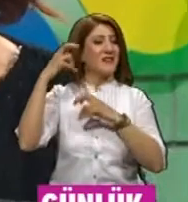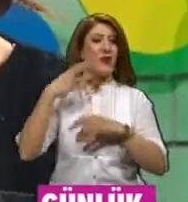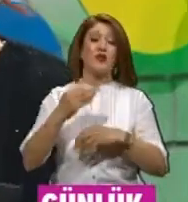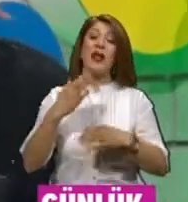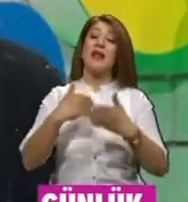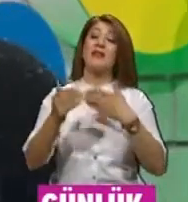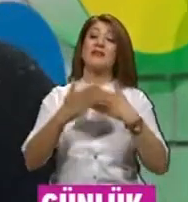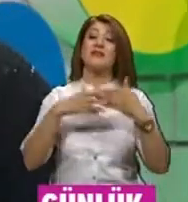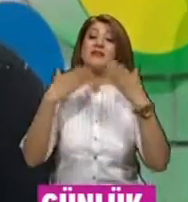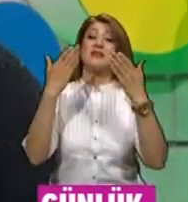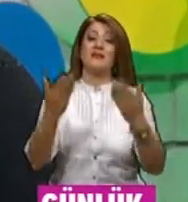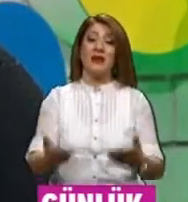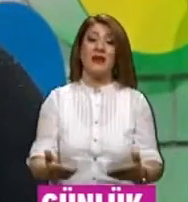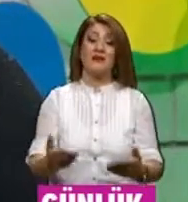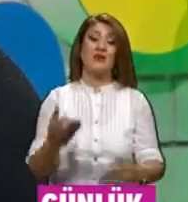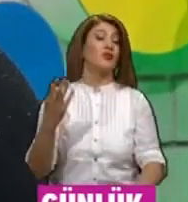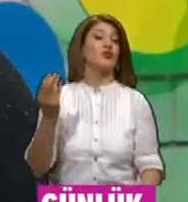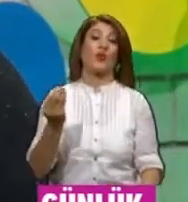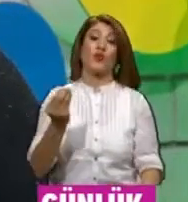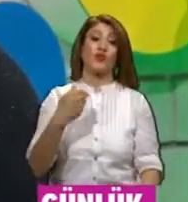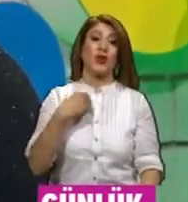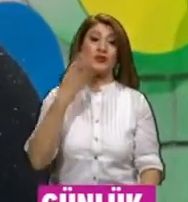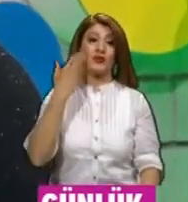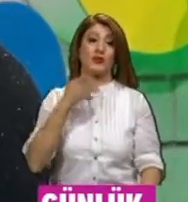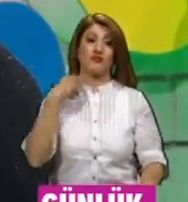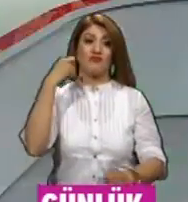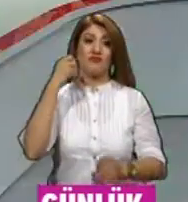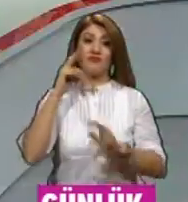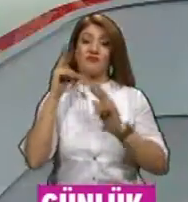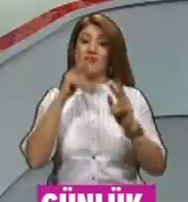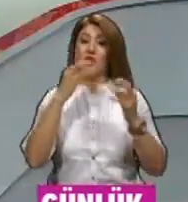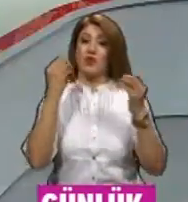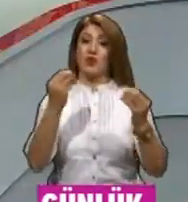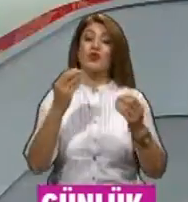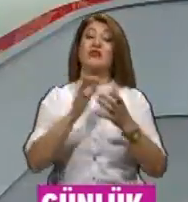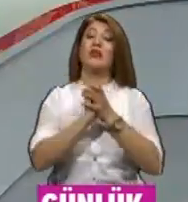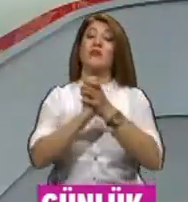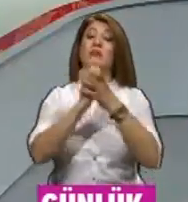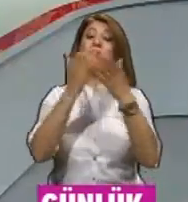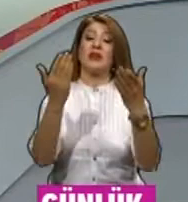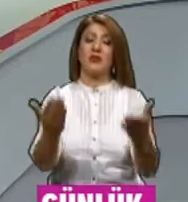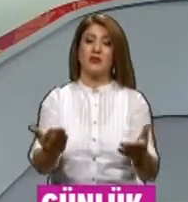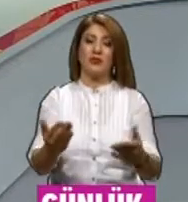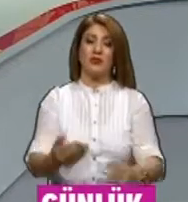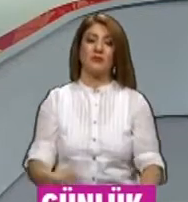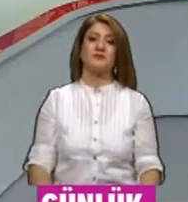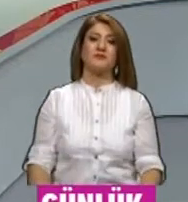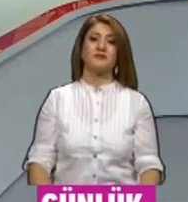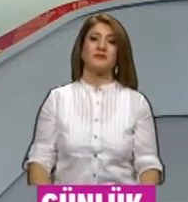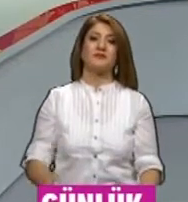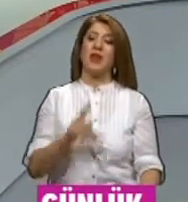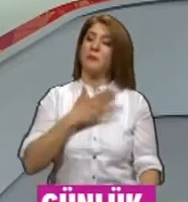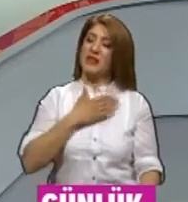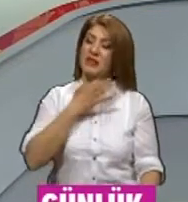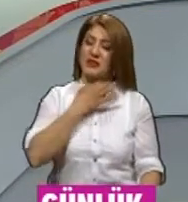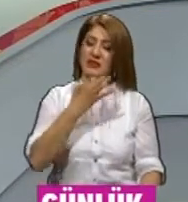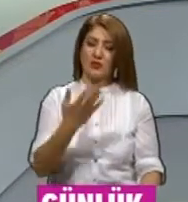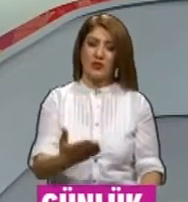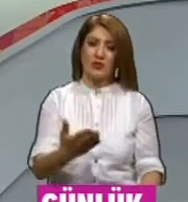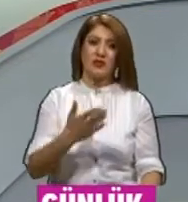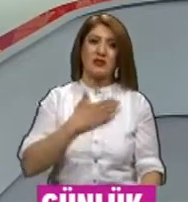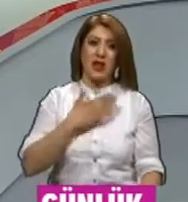sağlık. Biraz amatörce oldu ama. Hayır, çok güzel görüntüler bence. Bence. Tebrik ediyorum inşallah. Çok teşekkür ederim. Biz teşekkür ediyoruz. Sağ